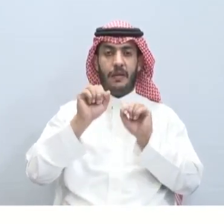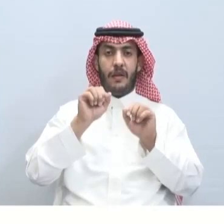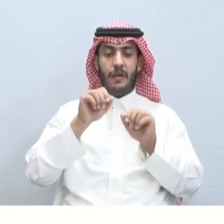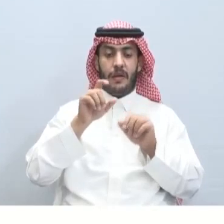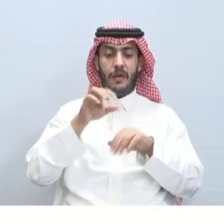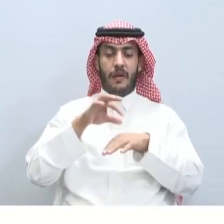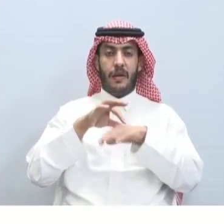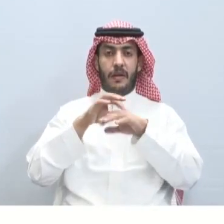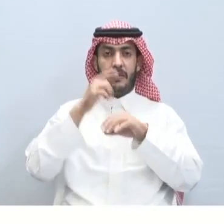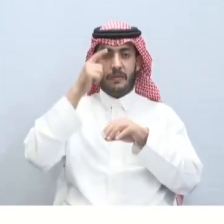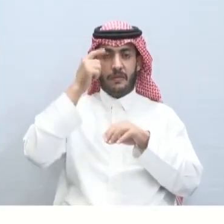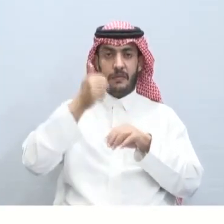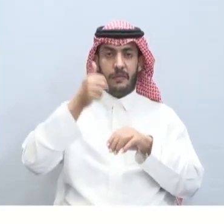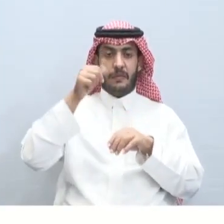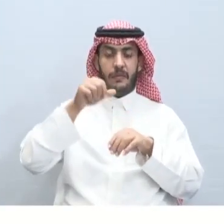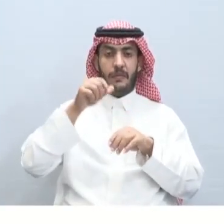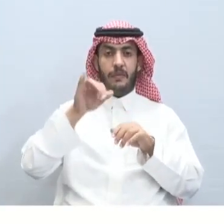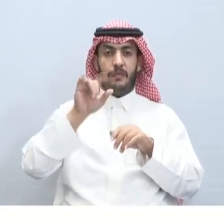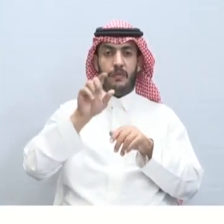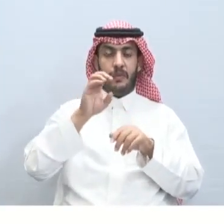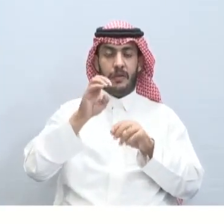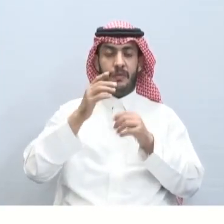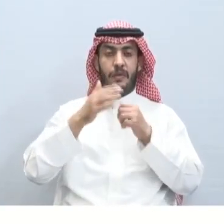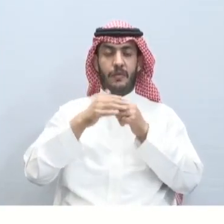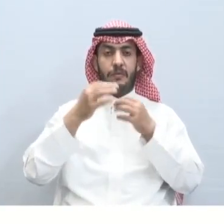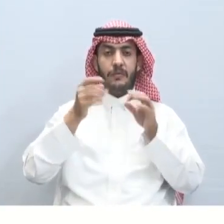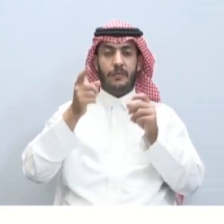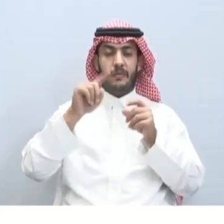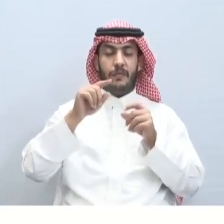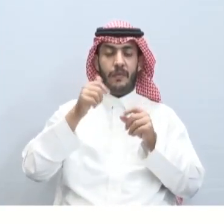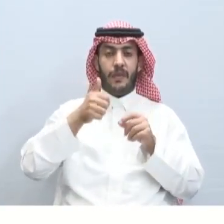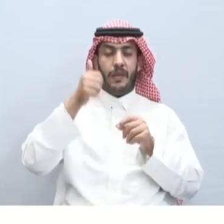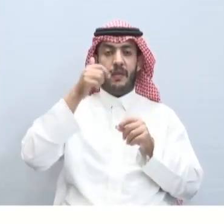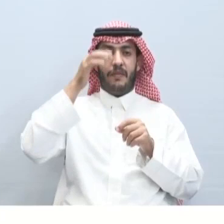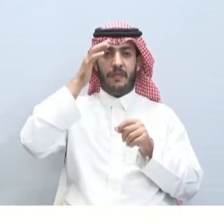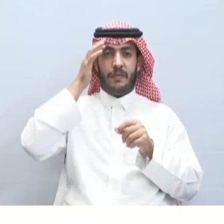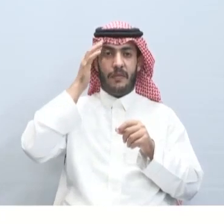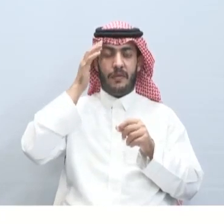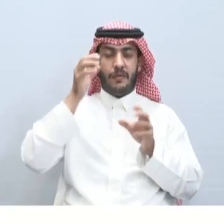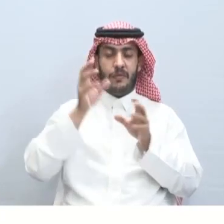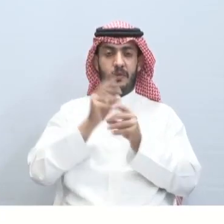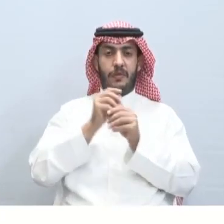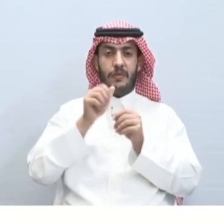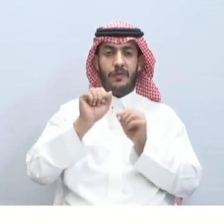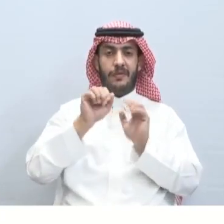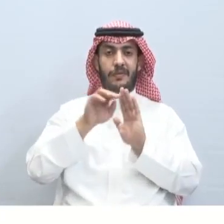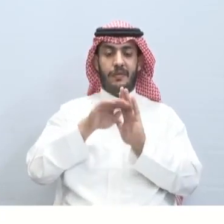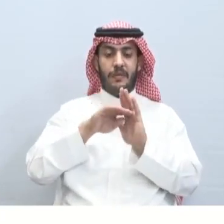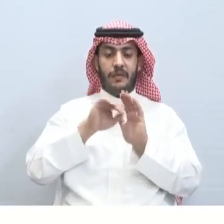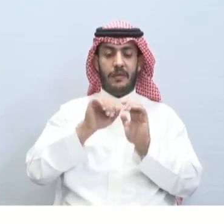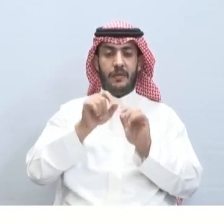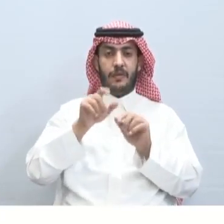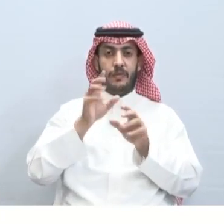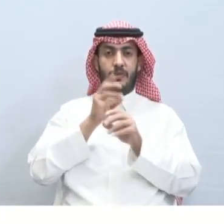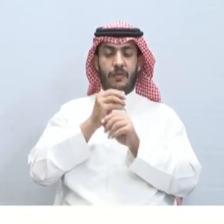العملاء المحتملين لشراء منتجاتي وخدماتي وايضا اعرف افضل الفرص السوقيه في هذا في